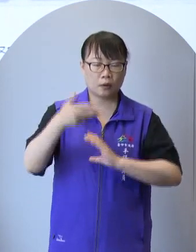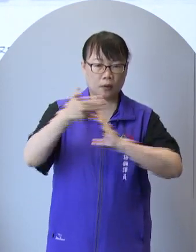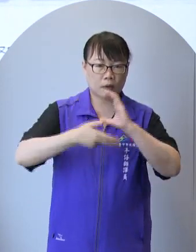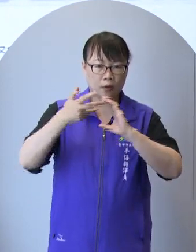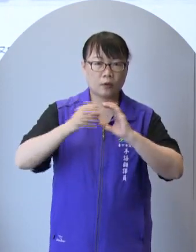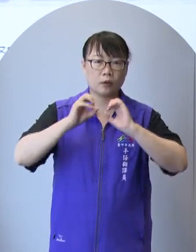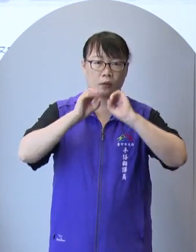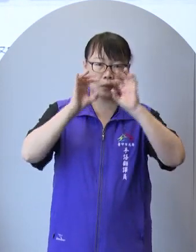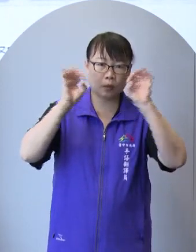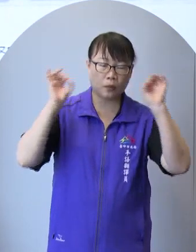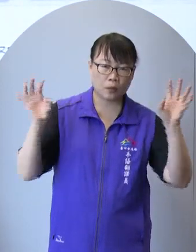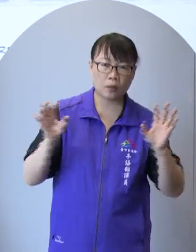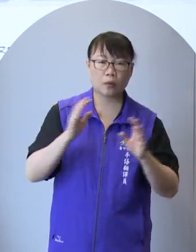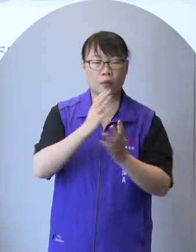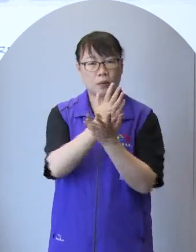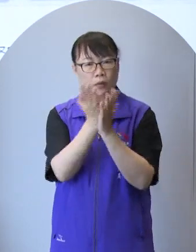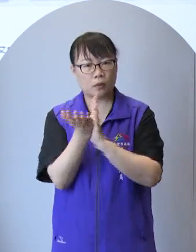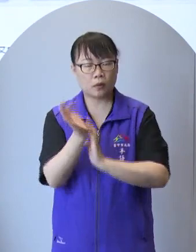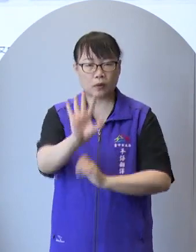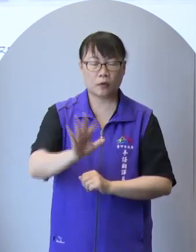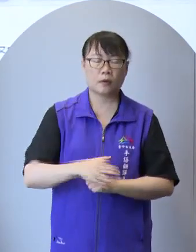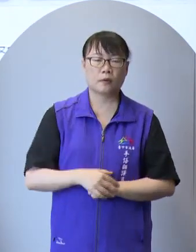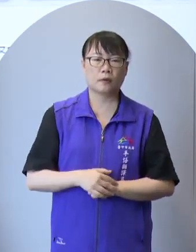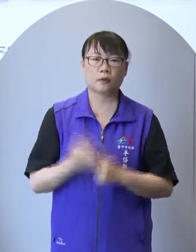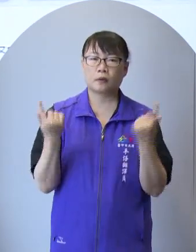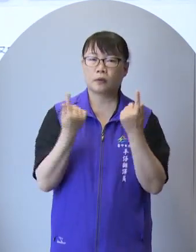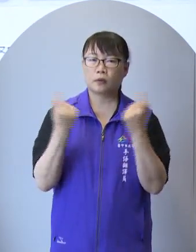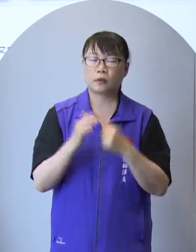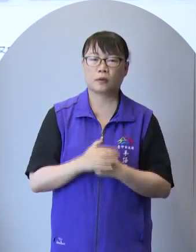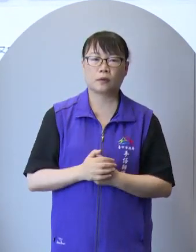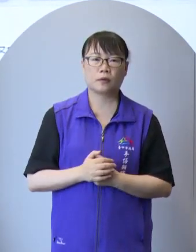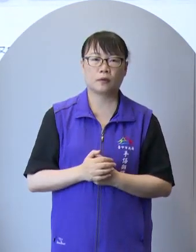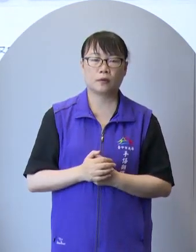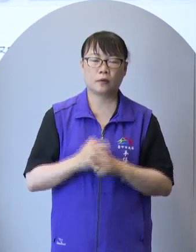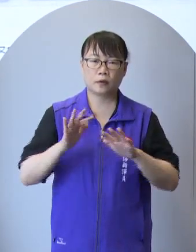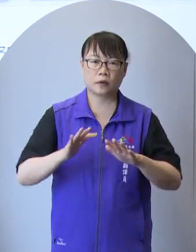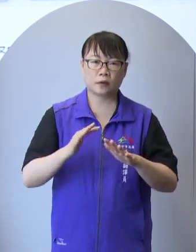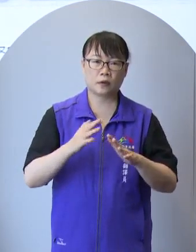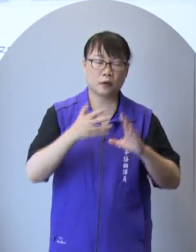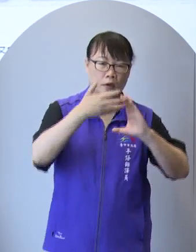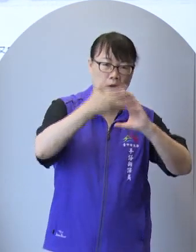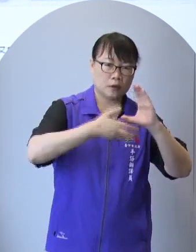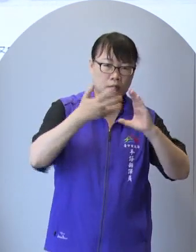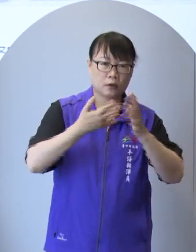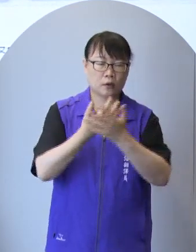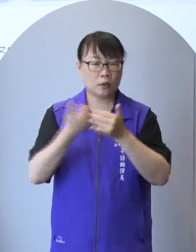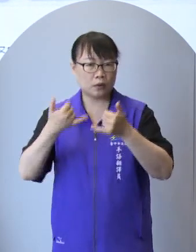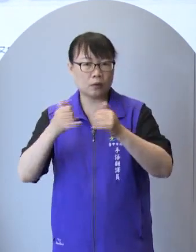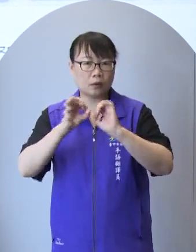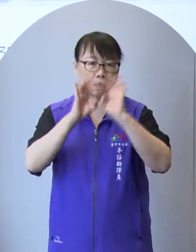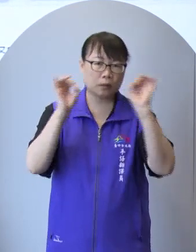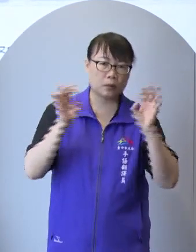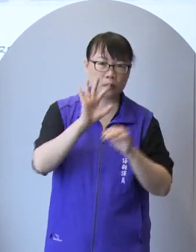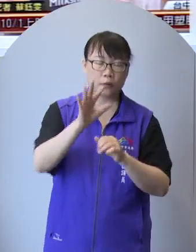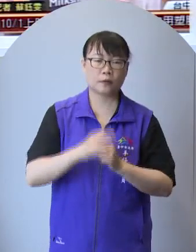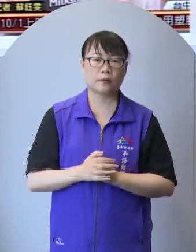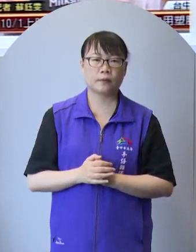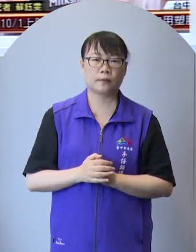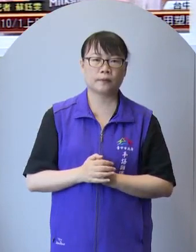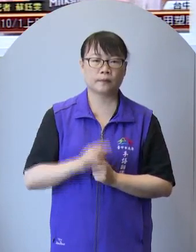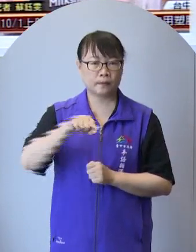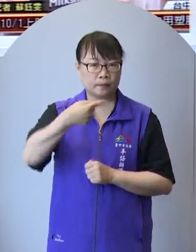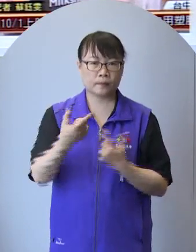泛的宣传，包括我们各种哈现在的。媒体也好，电视也好等等，我们看到我们下一页也